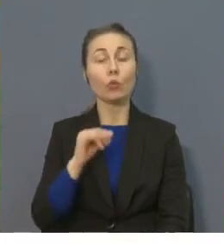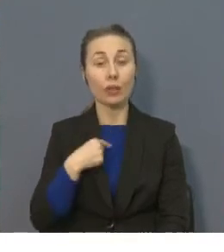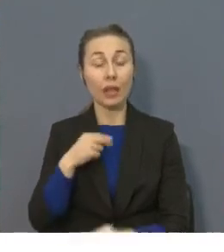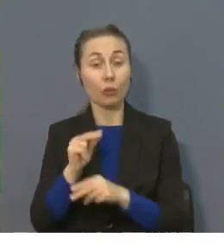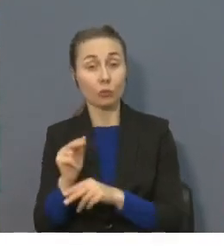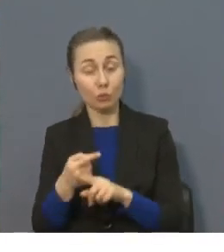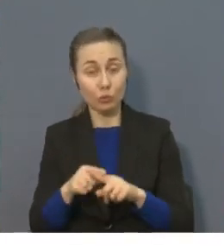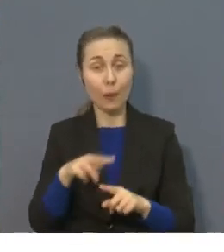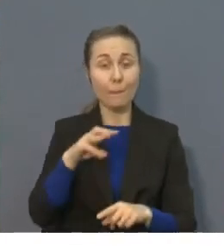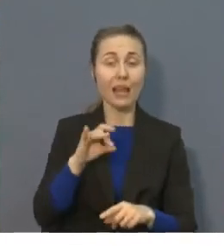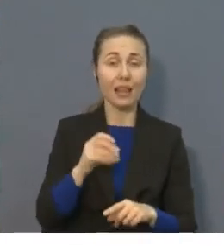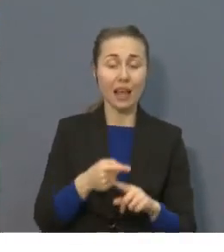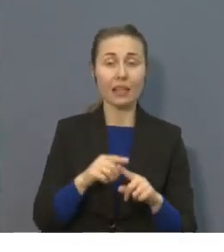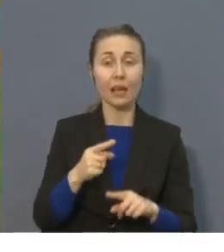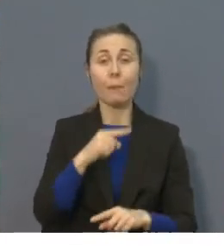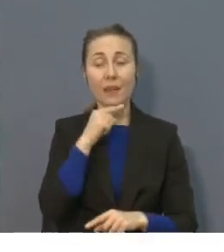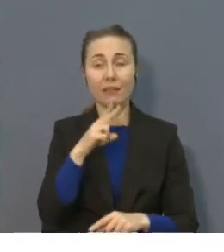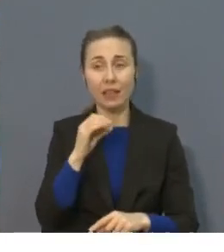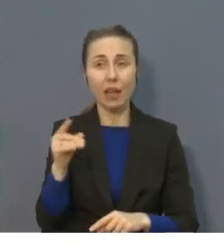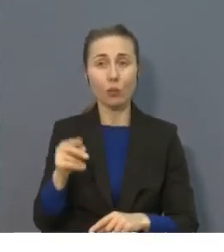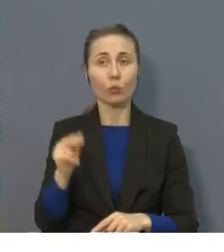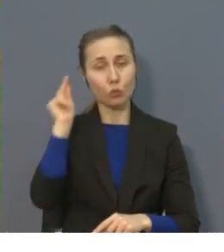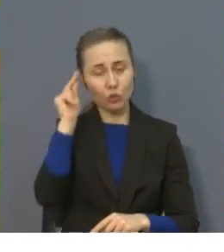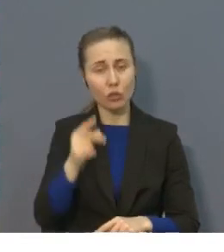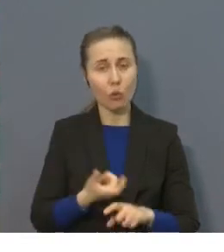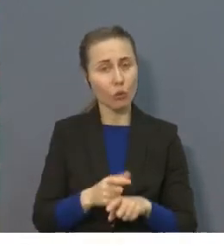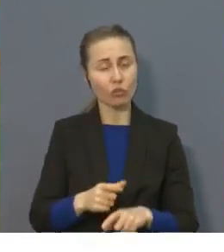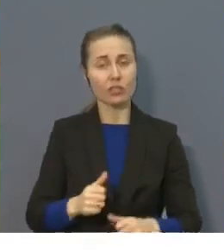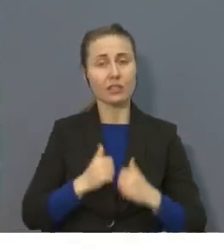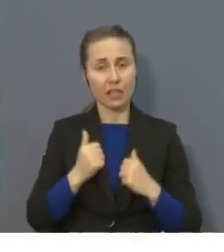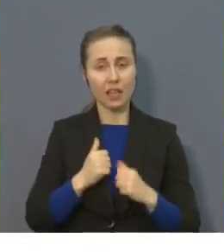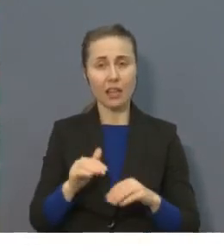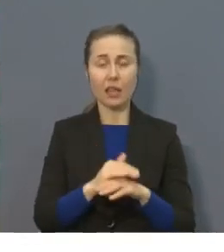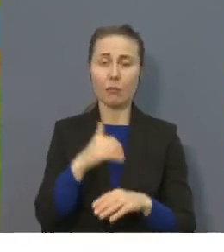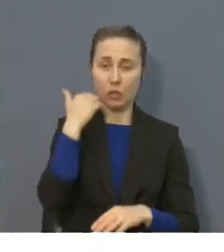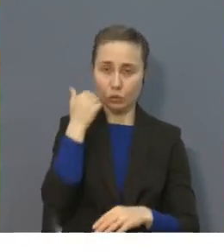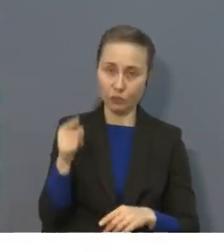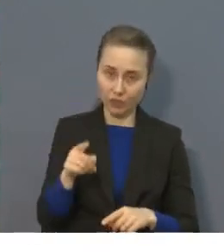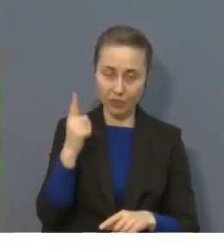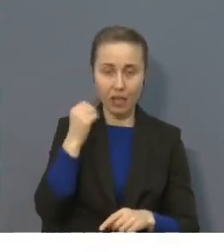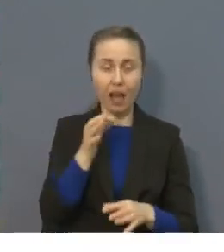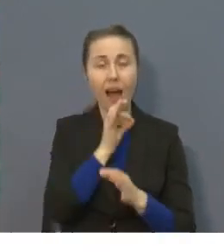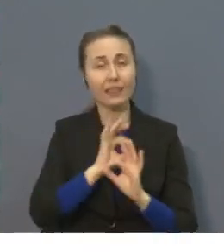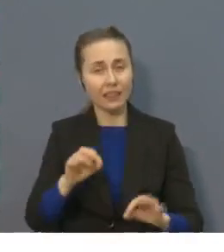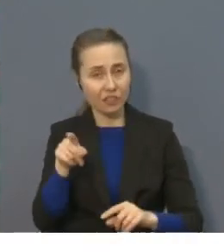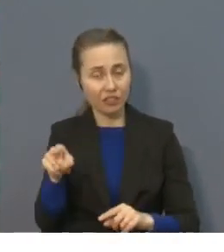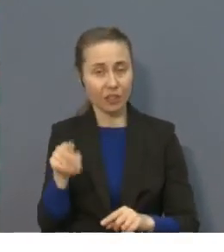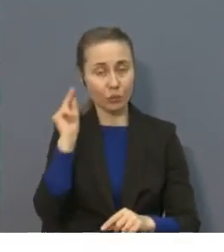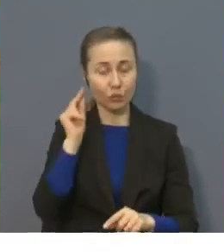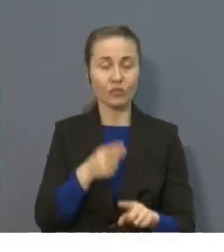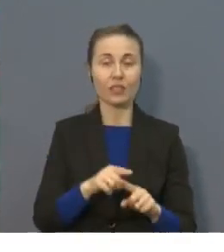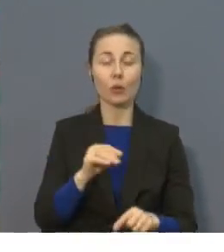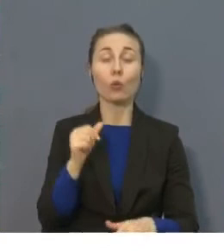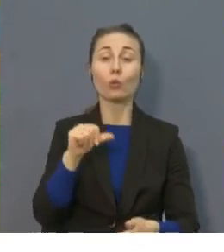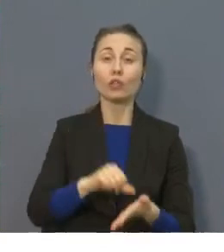бірінші сыныптан бастап сабақ беремін. Ол өте еңбекқор, сабаққа жауапкершілікпен қарайды. Милана оқу үздігі. Көптеген байқаулар мен